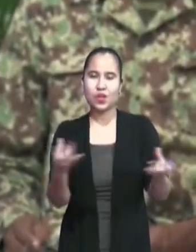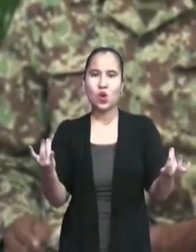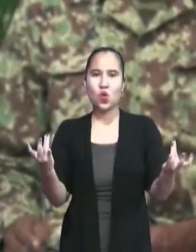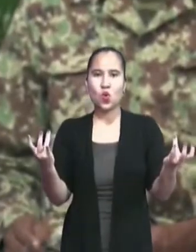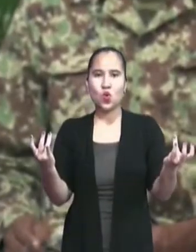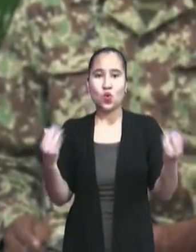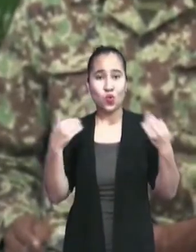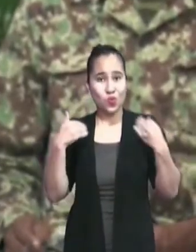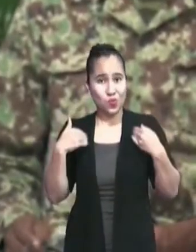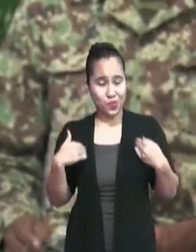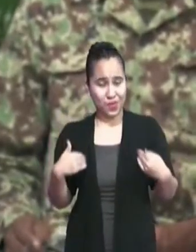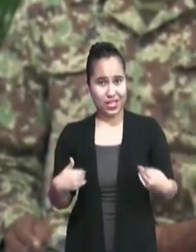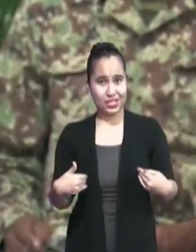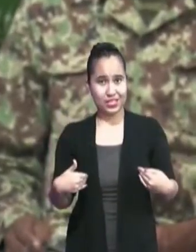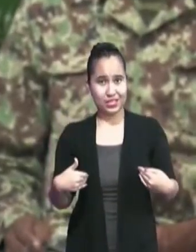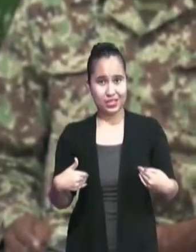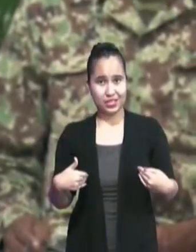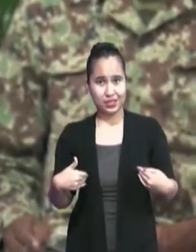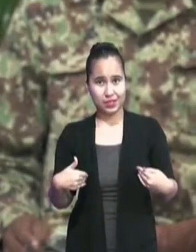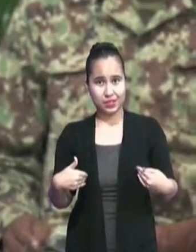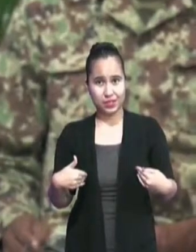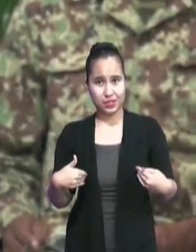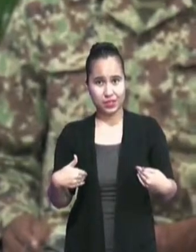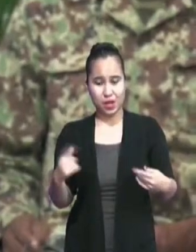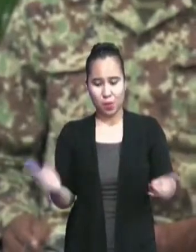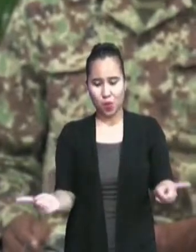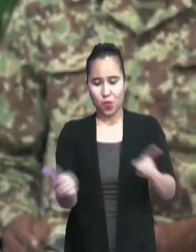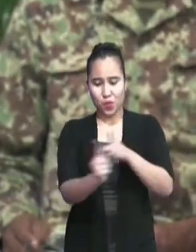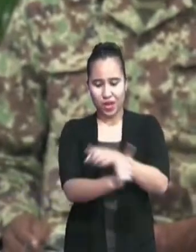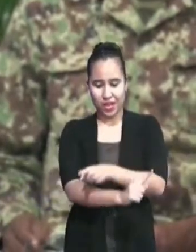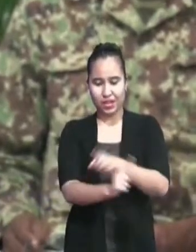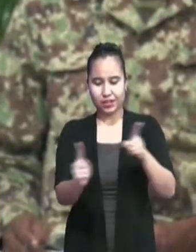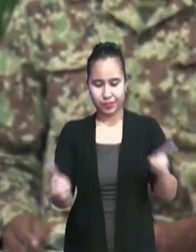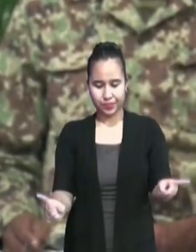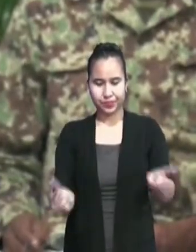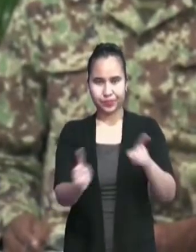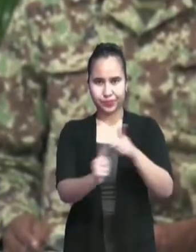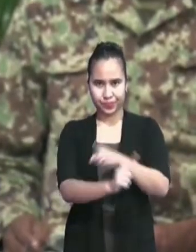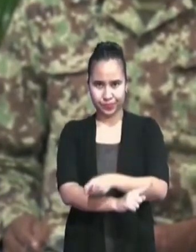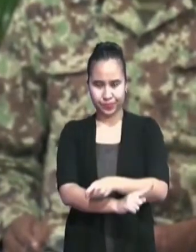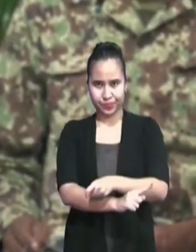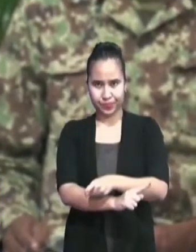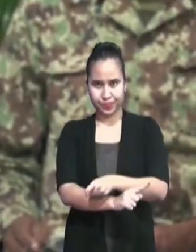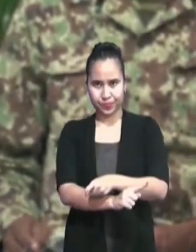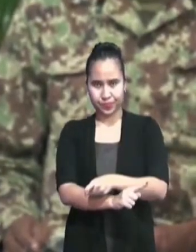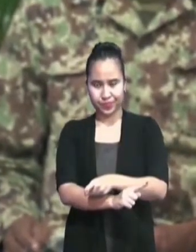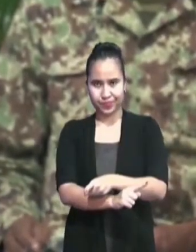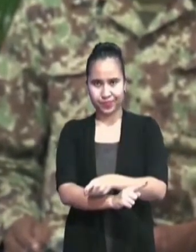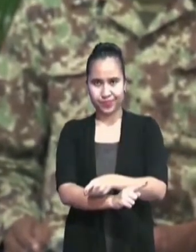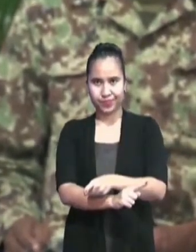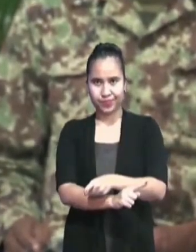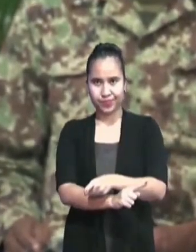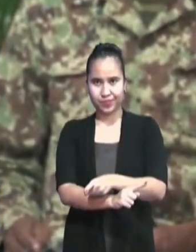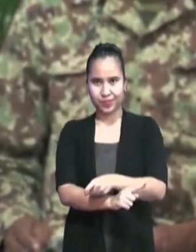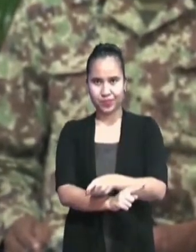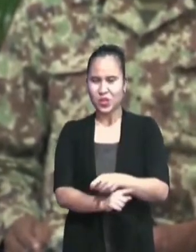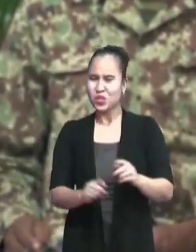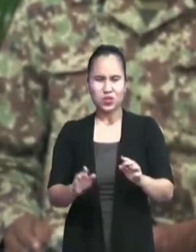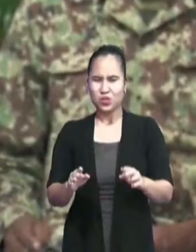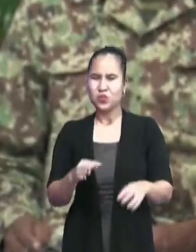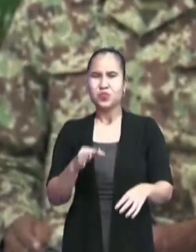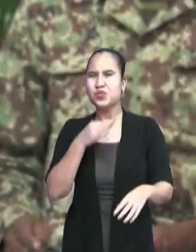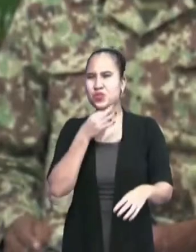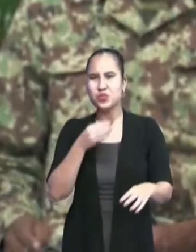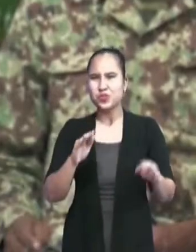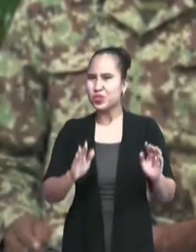zich bewogen heeft tussen de gebieden. Begrijpt u? Dus dat in taal zo, dat